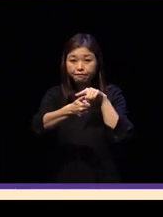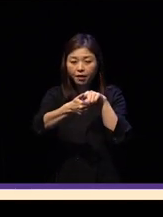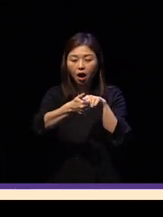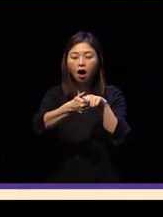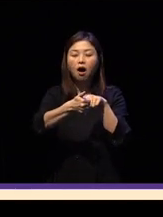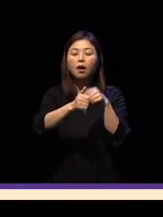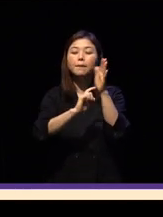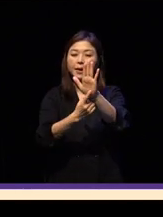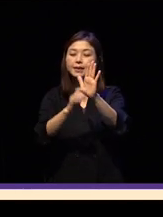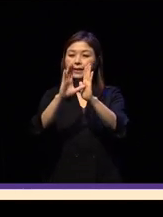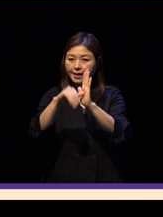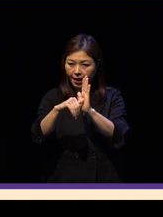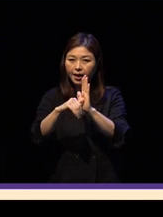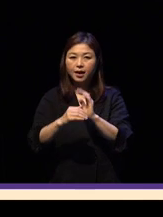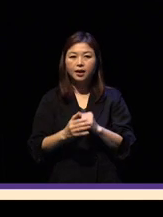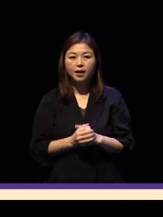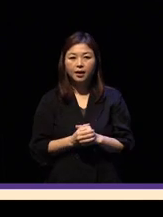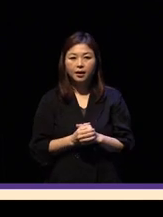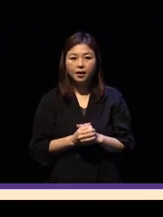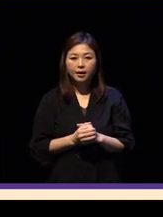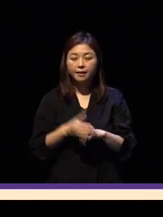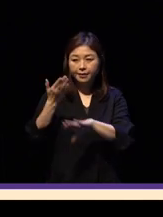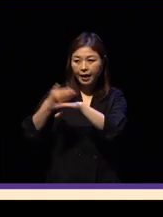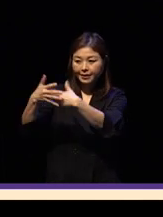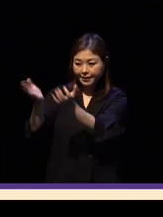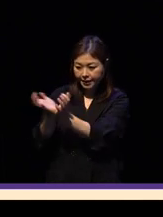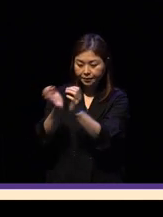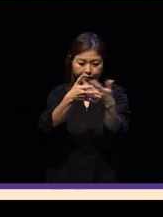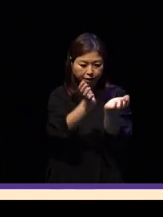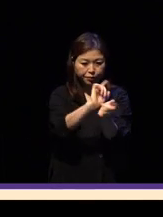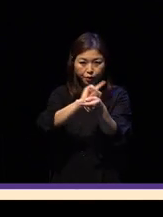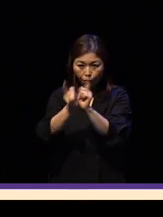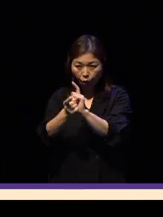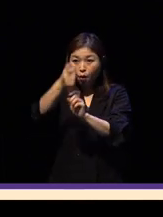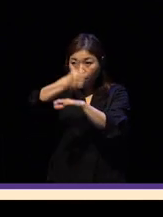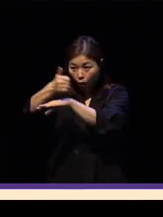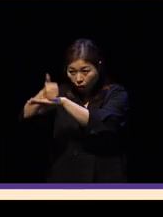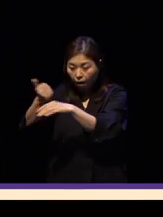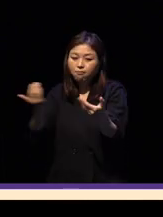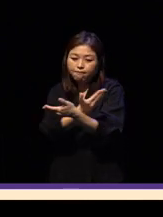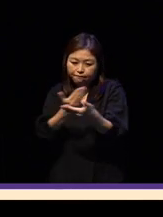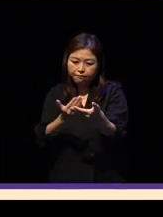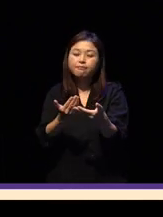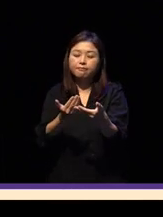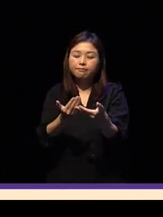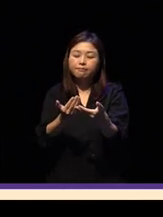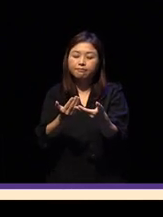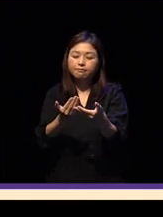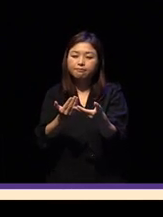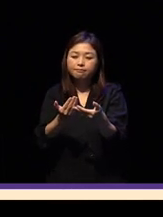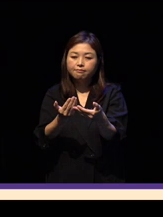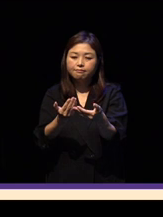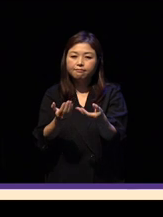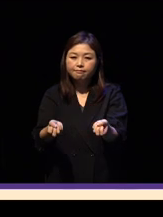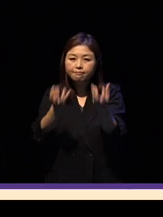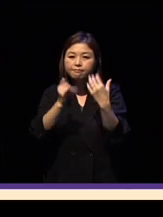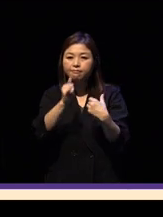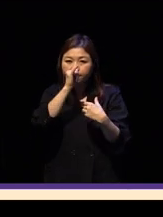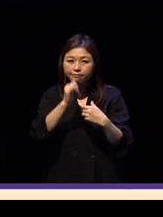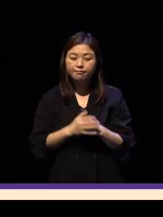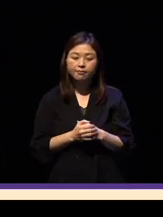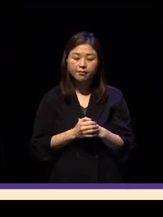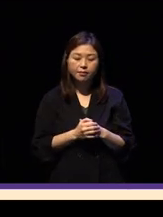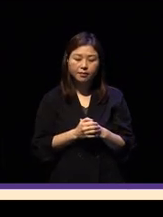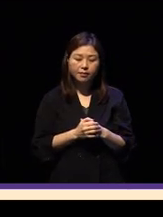대해서 같은 이제 선정된 단체들끼리 성과 공유회를 가질 예정입니다. 다른 사업과 마찬가지로 현장